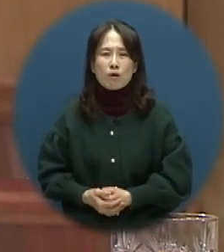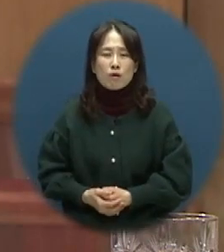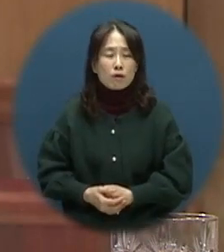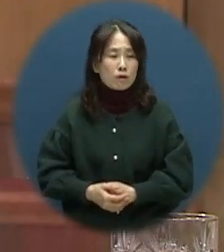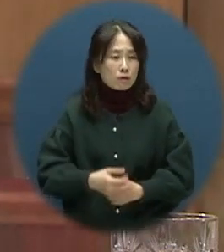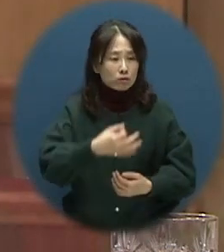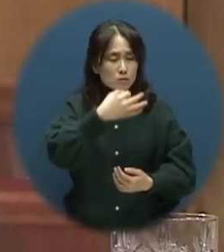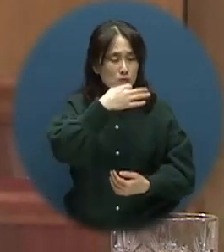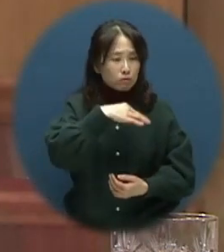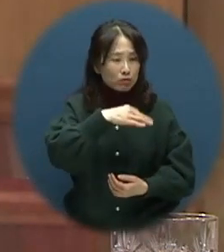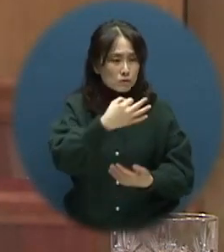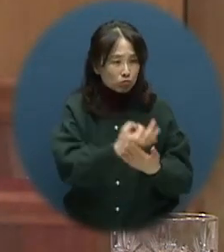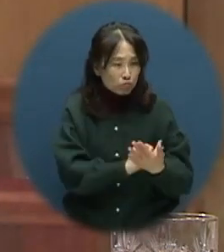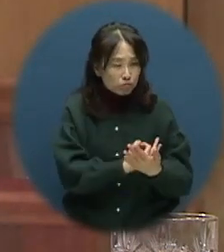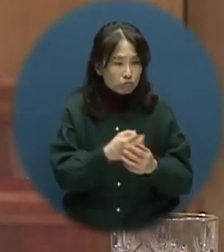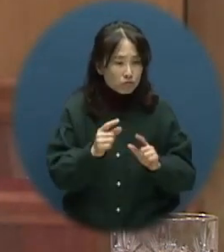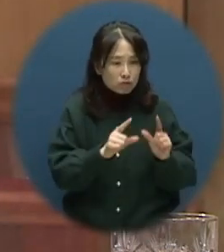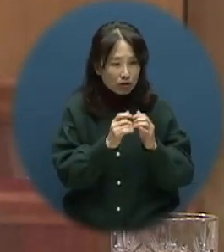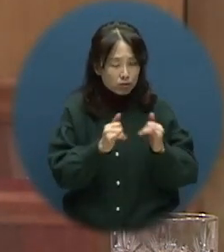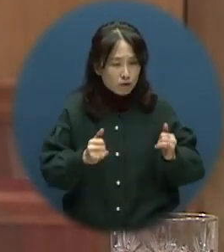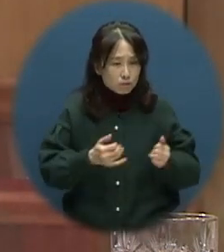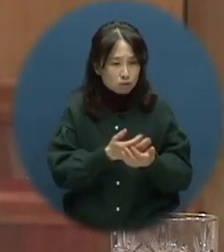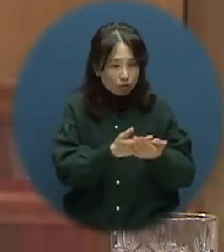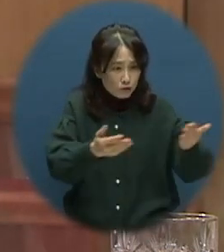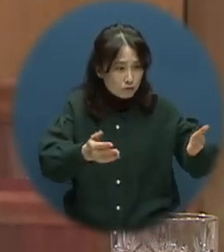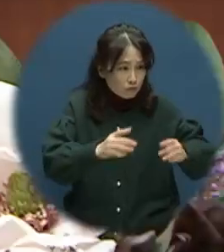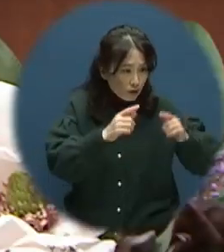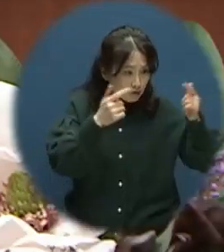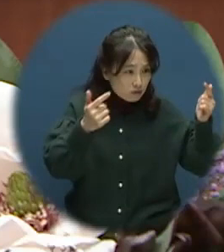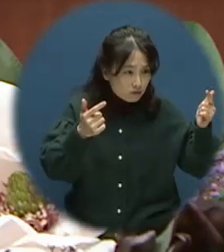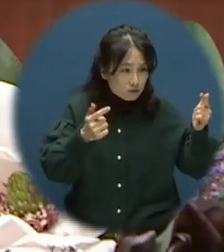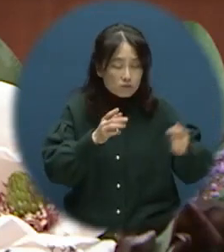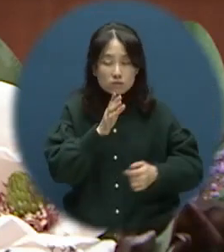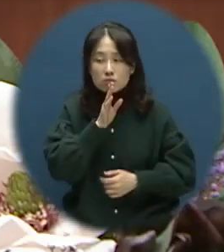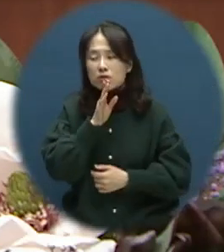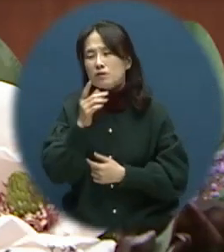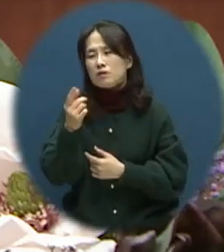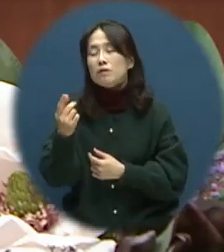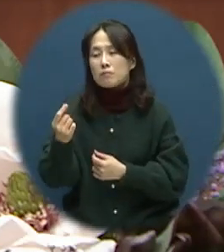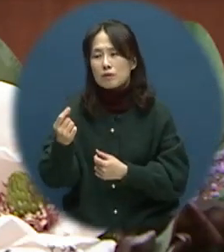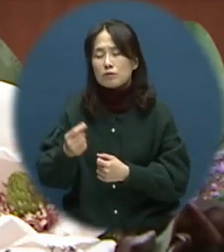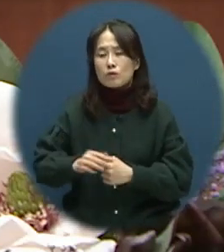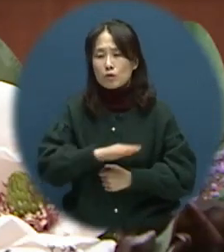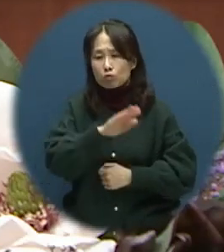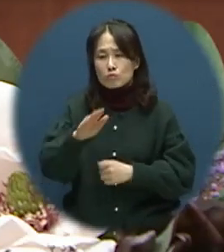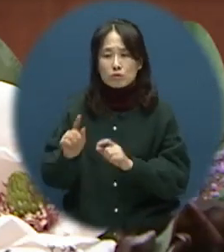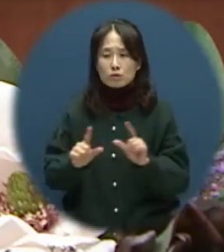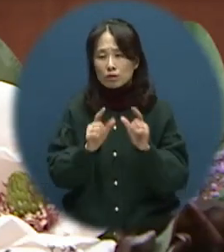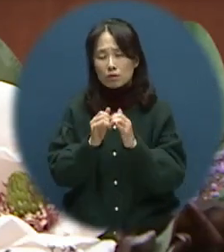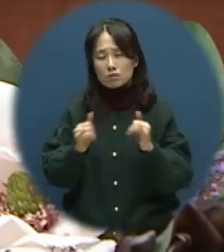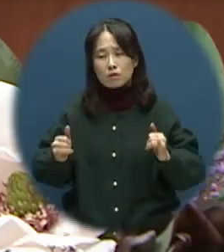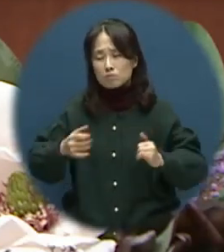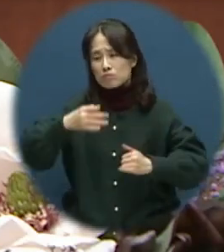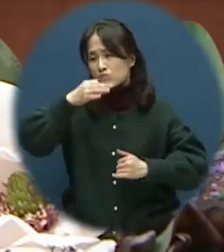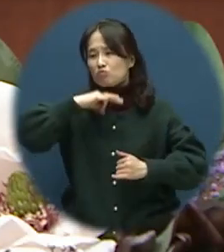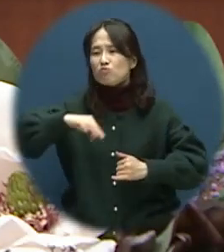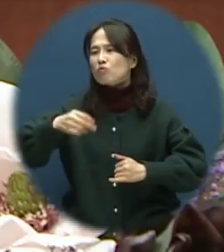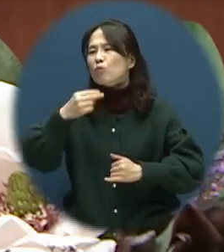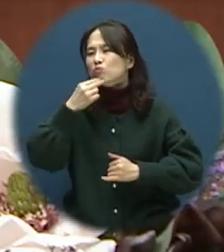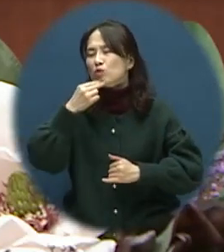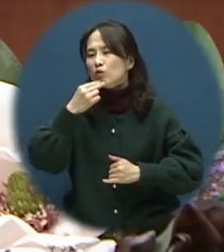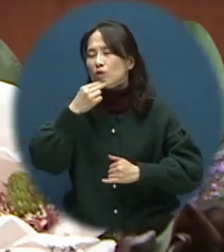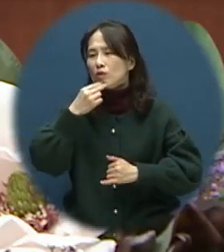그 수익은 지역 주민한테 가는 것도 아니잖아요, 사실. 그냥 뭐 부스러기, 떡값을 떨어뜨린 거죠. 지역 주민들이 오른 그런